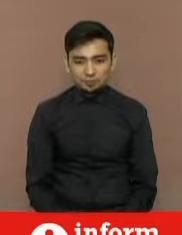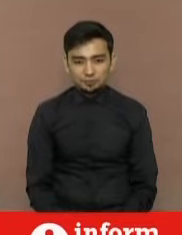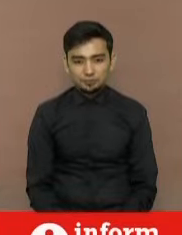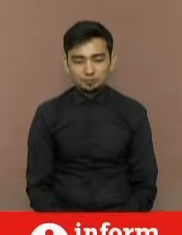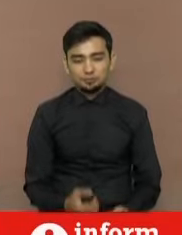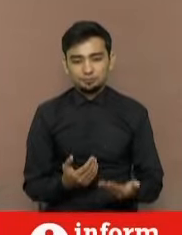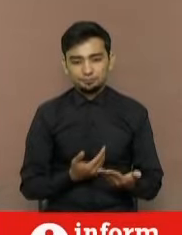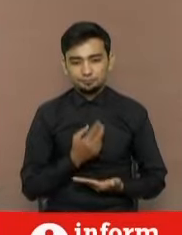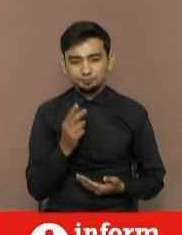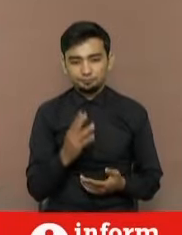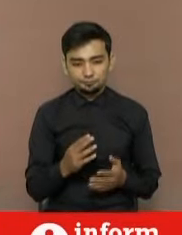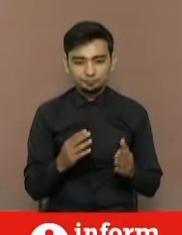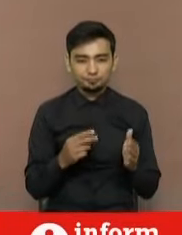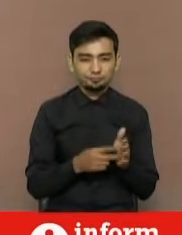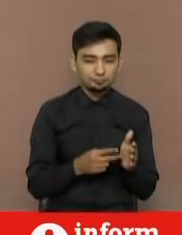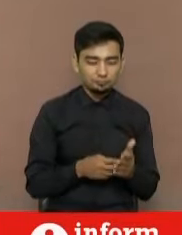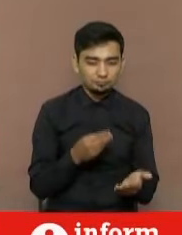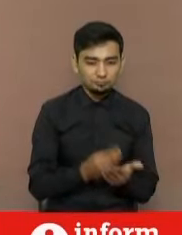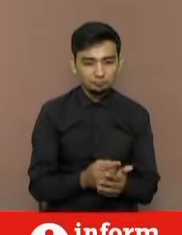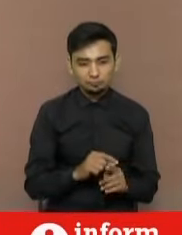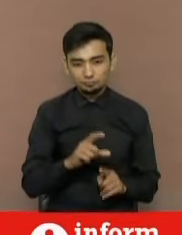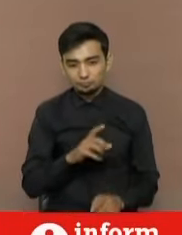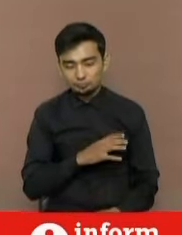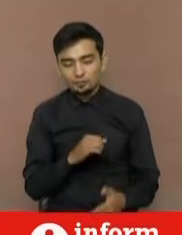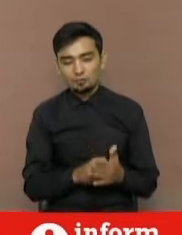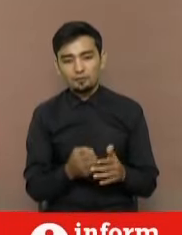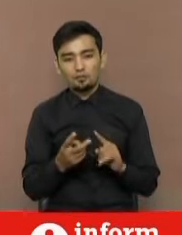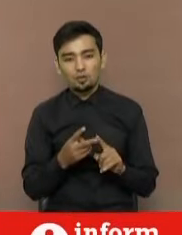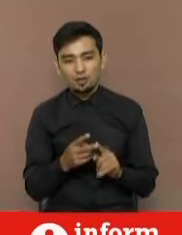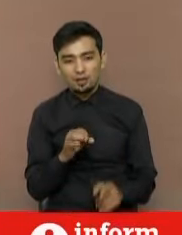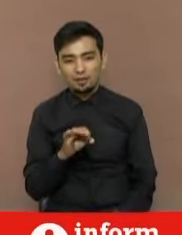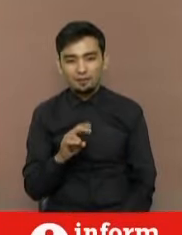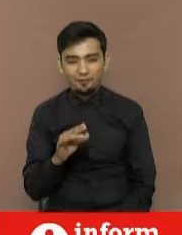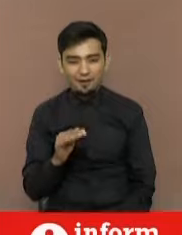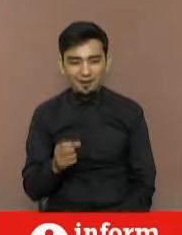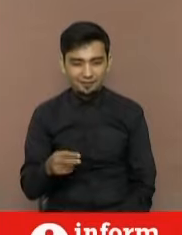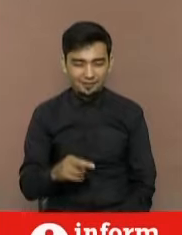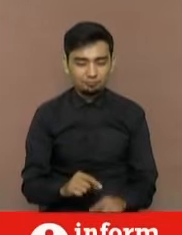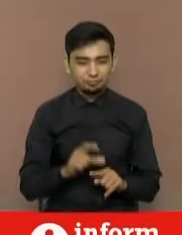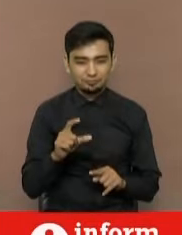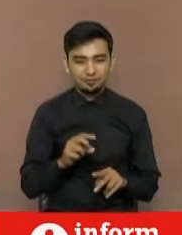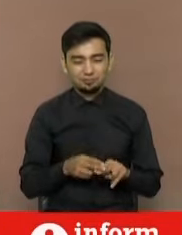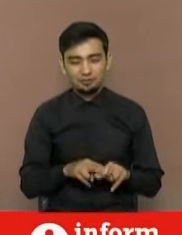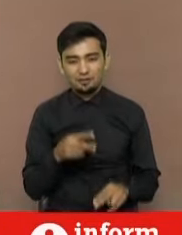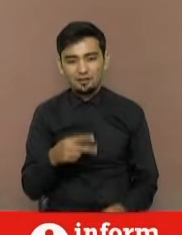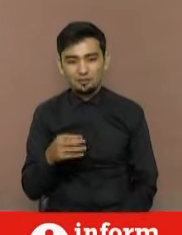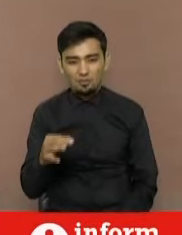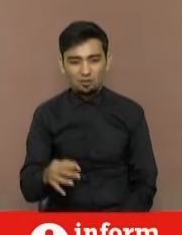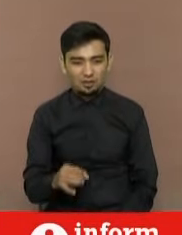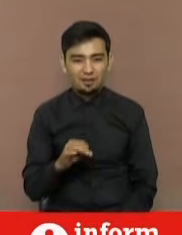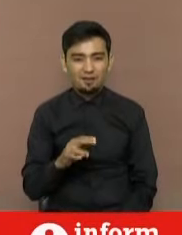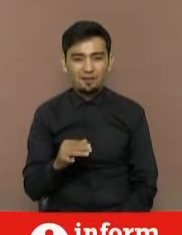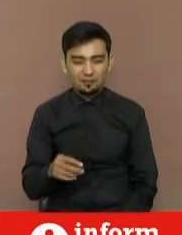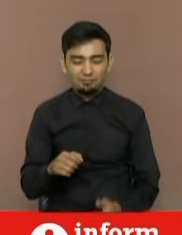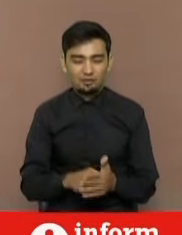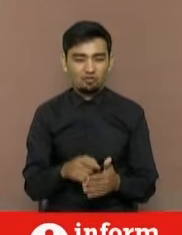тұрғын үйлердің бағасын қымбаттауына алып келген болса, екінші инфляцияға алып келді. Мына 22-ші жылы өте 20% инфляция, соның себебі. Кейін